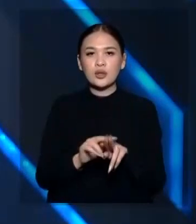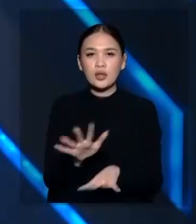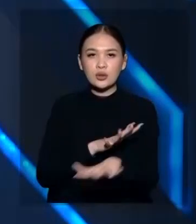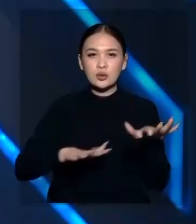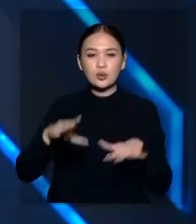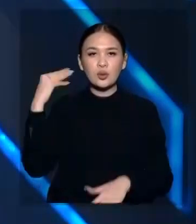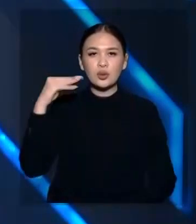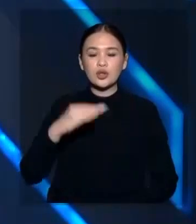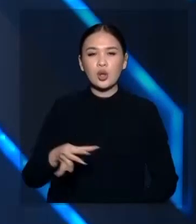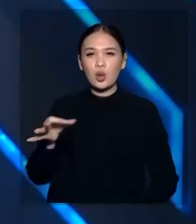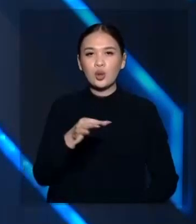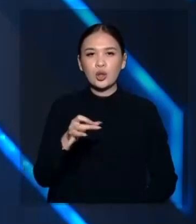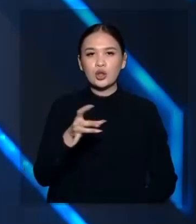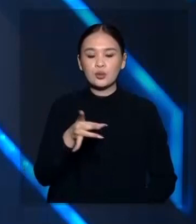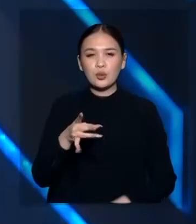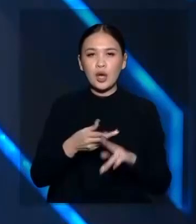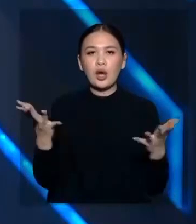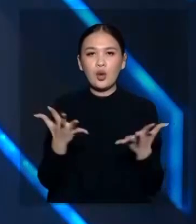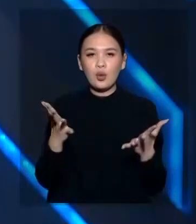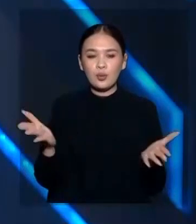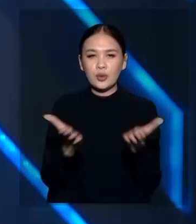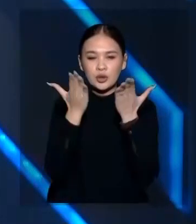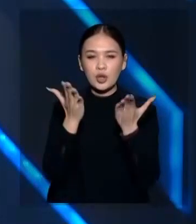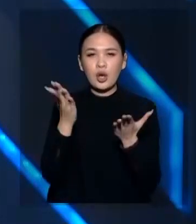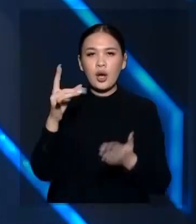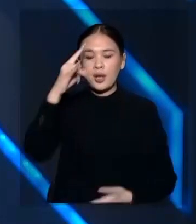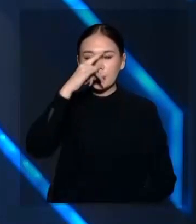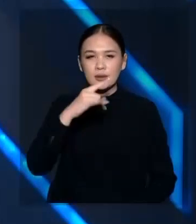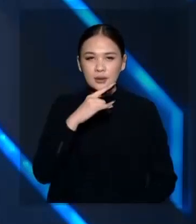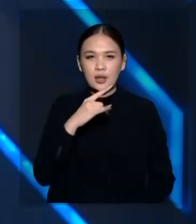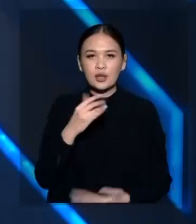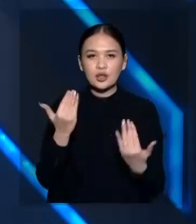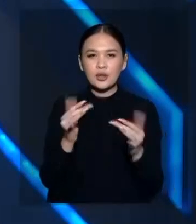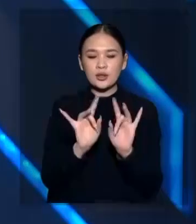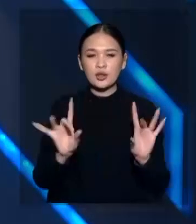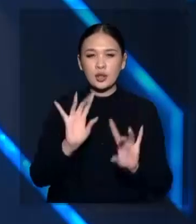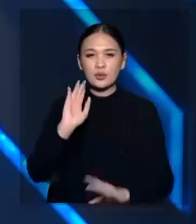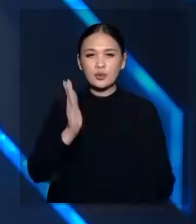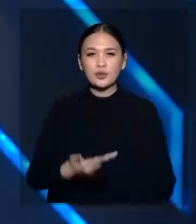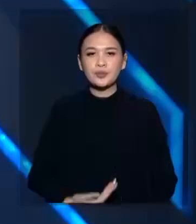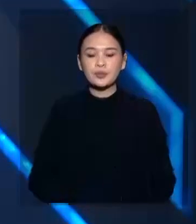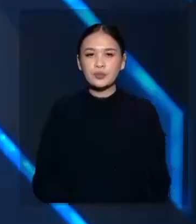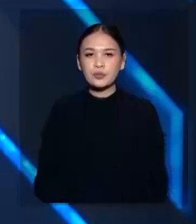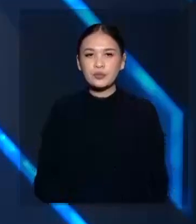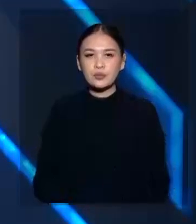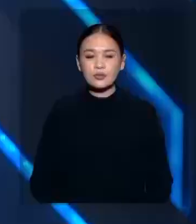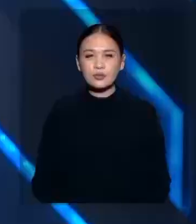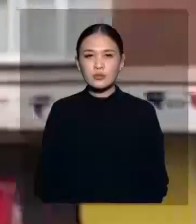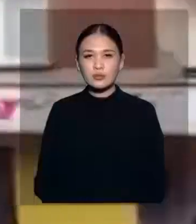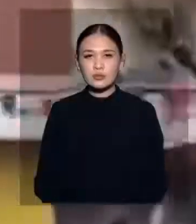турецкой Республики Какую помощь и поддержку оказывают казахстанцы расскажет моя коллега кунсайя курмет